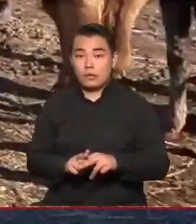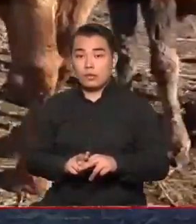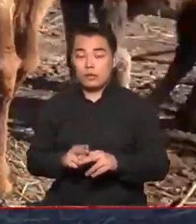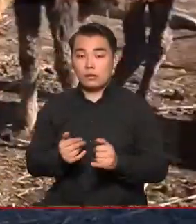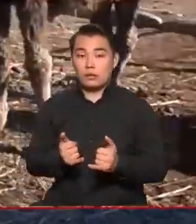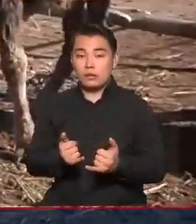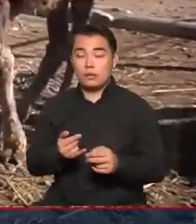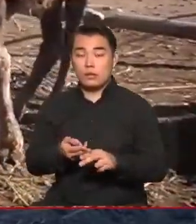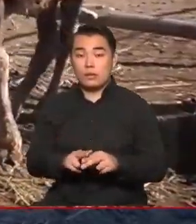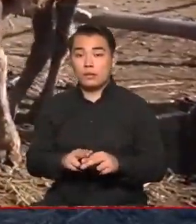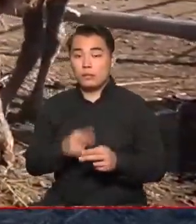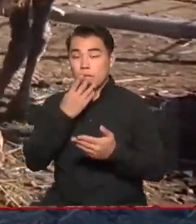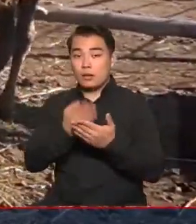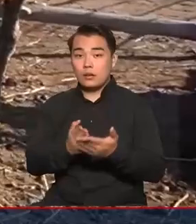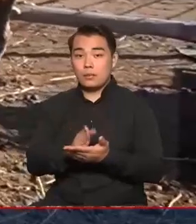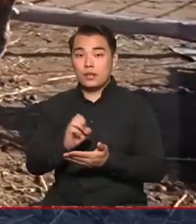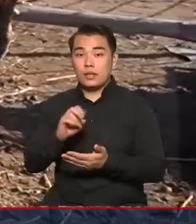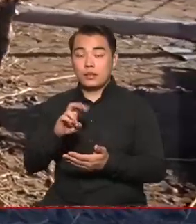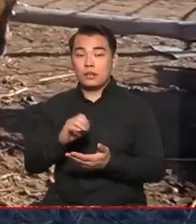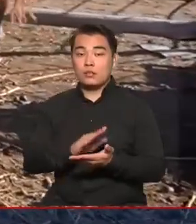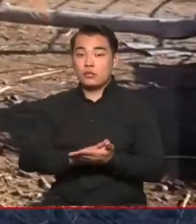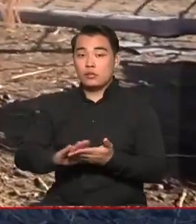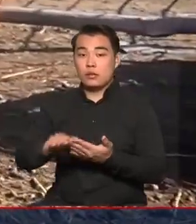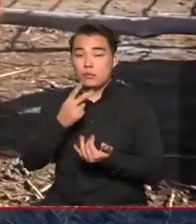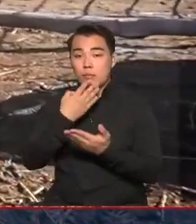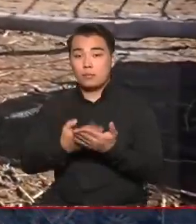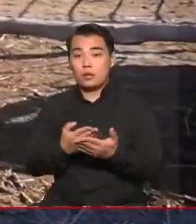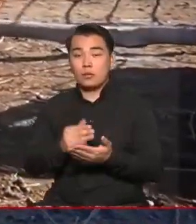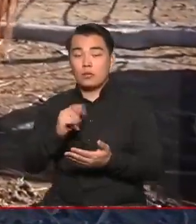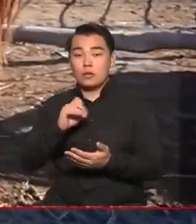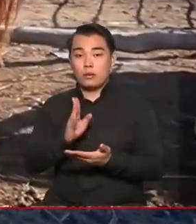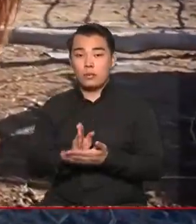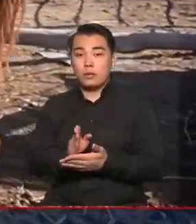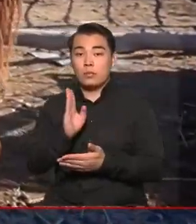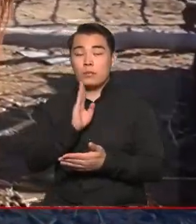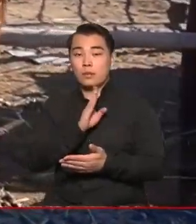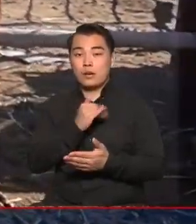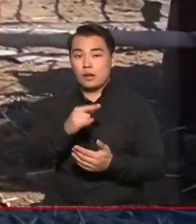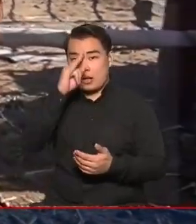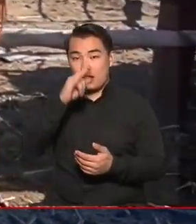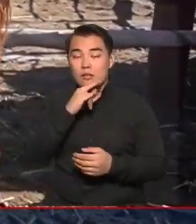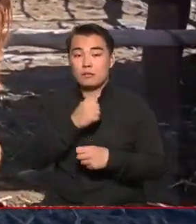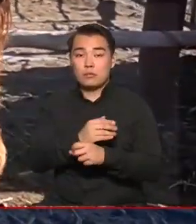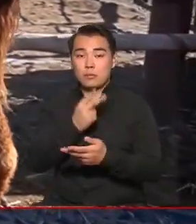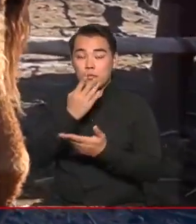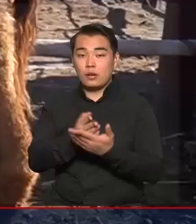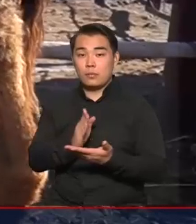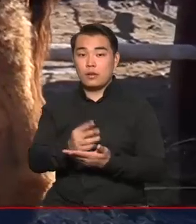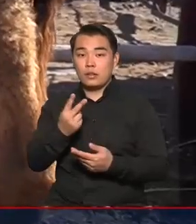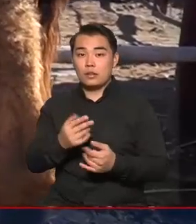Екпатшанар деп айтылады мынау. Енесі таза бір өркешті лүк. Шешесі таза қазақ түйе. Екі айыр, екі өркештіден